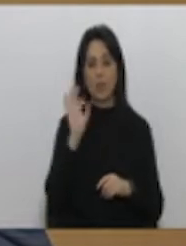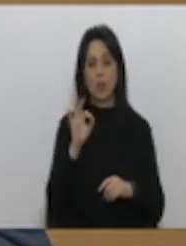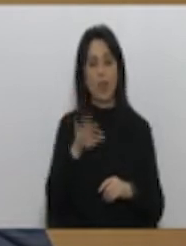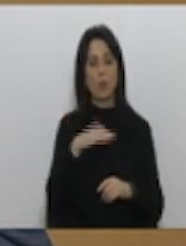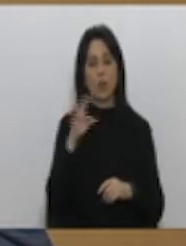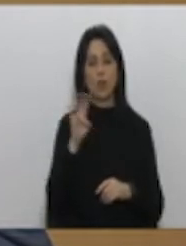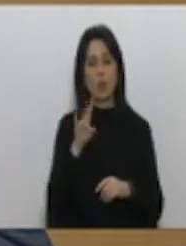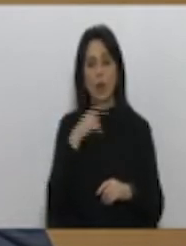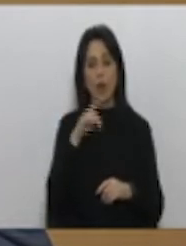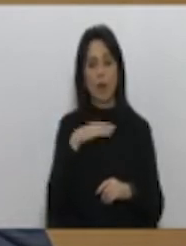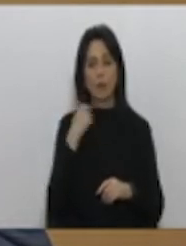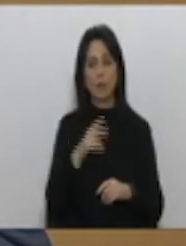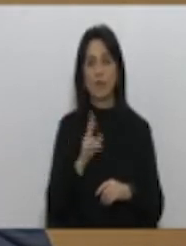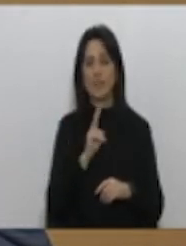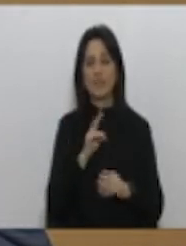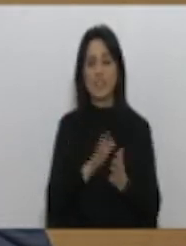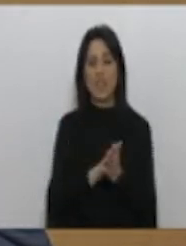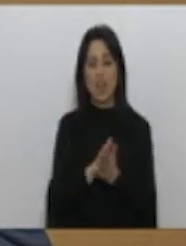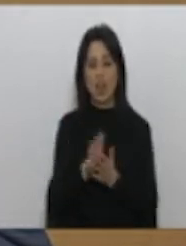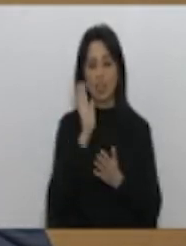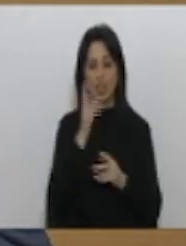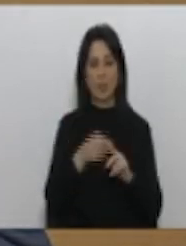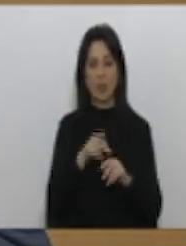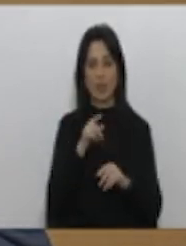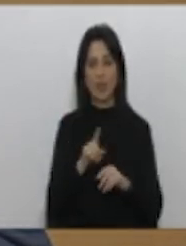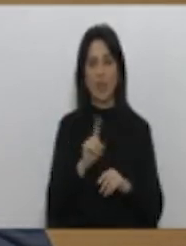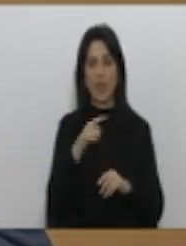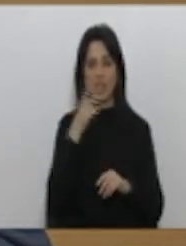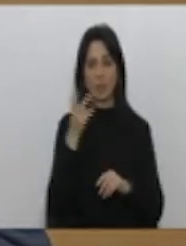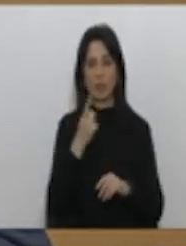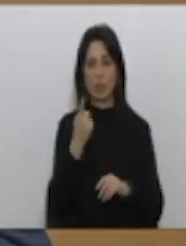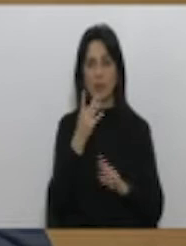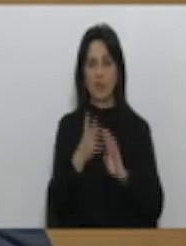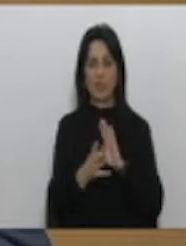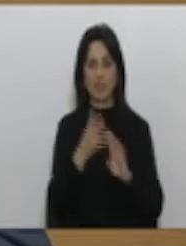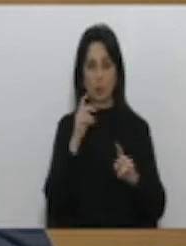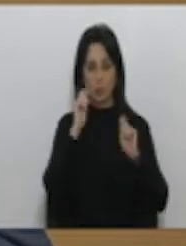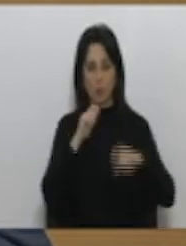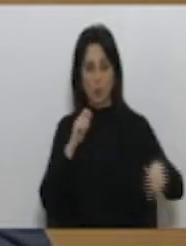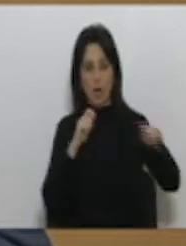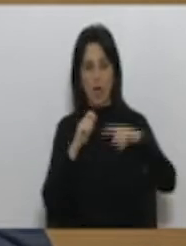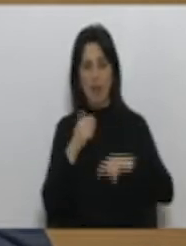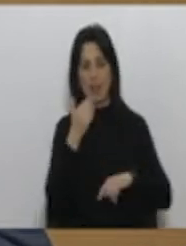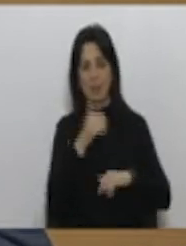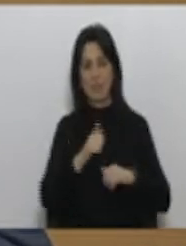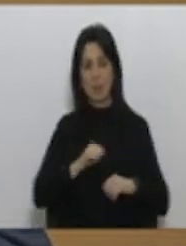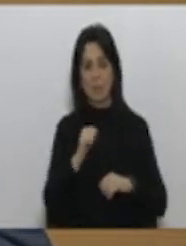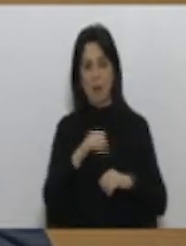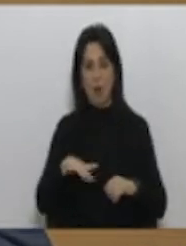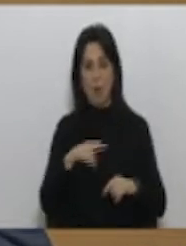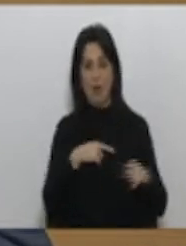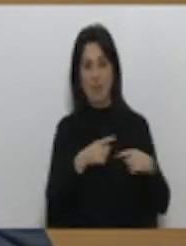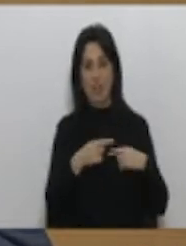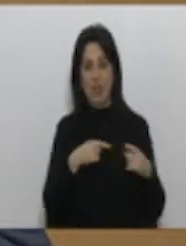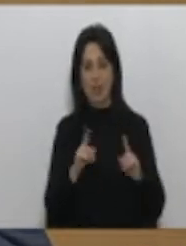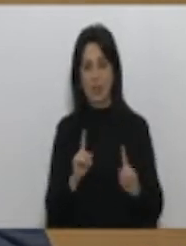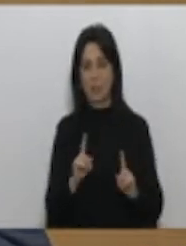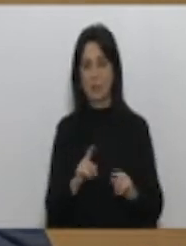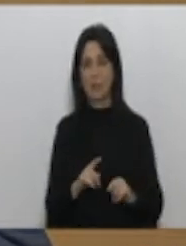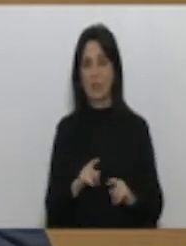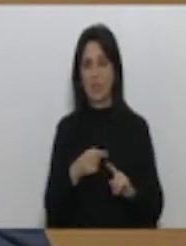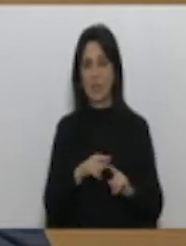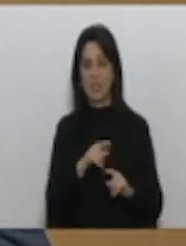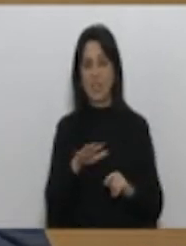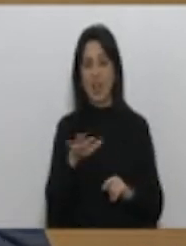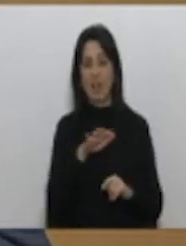და ნოემბერში? ვის ხარჯზე იქნება ეს? რა თქმა უნდა, პირველ რიგში უკრაინისა და მისი მეგობარი ქვეყნების ხარჯზე. ხოლო